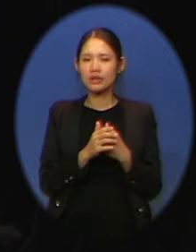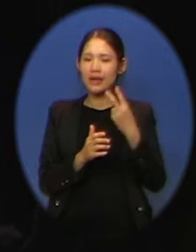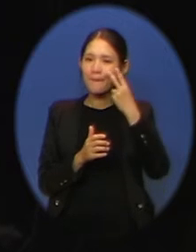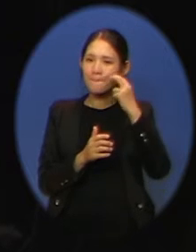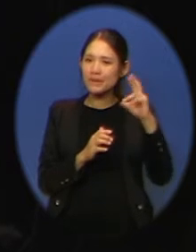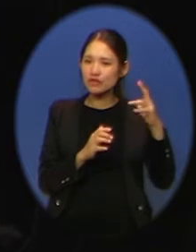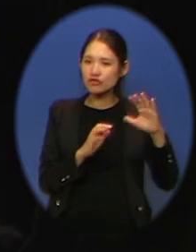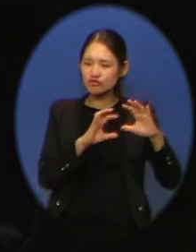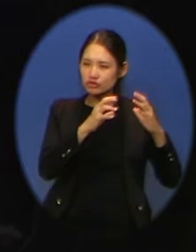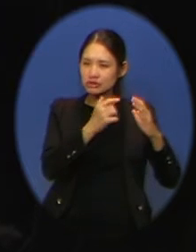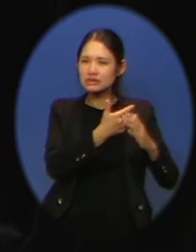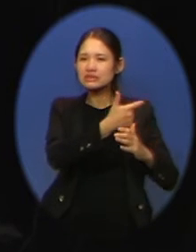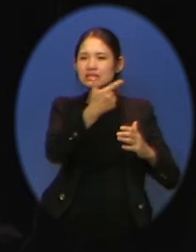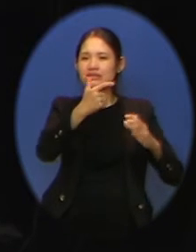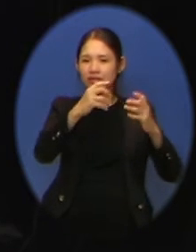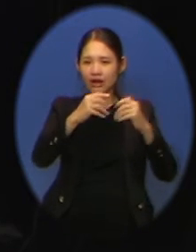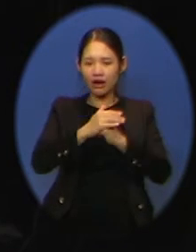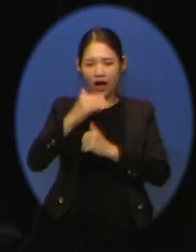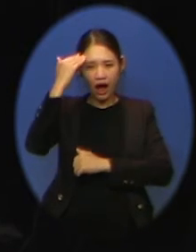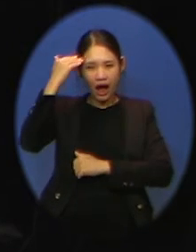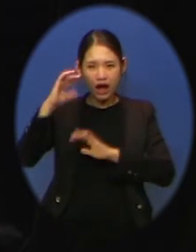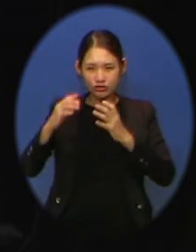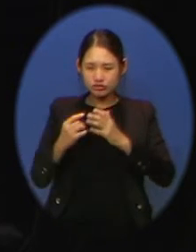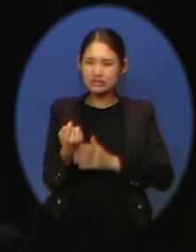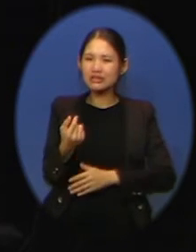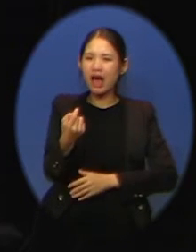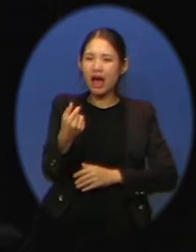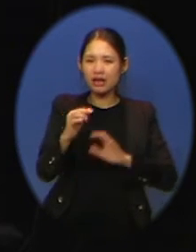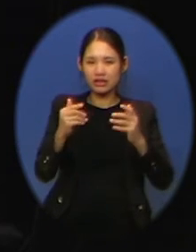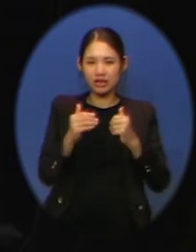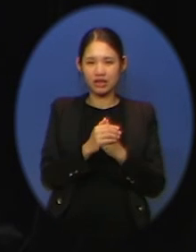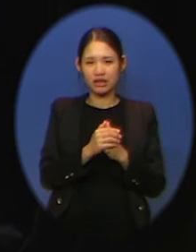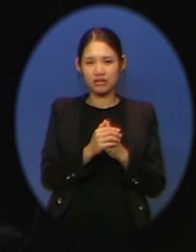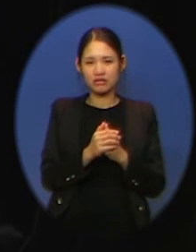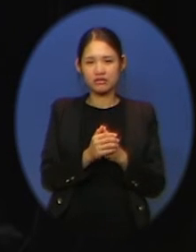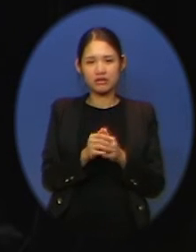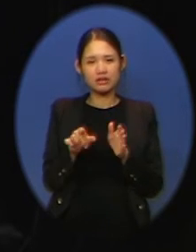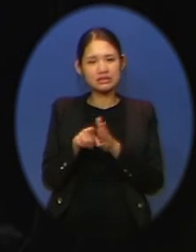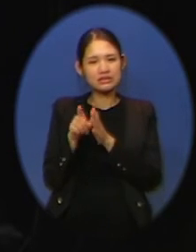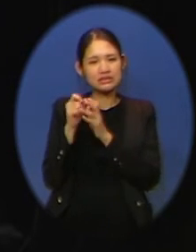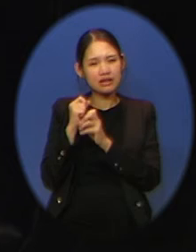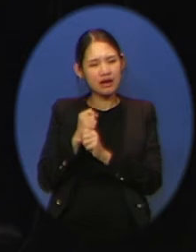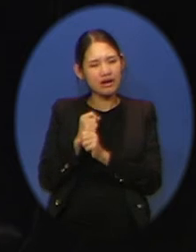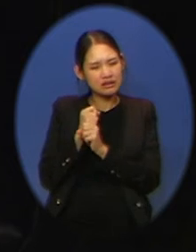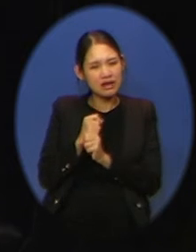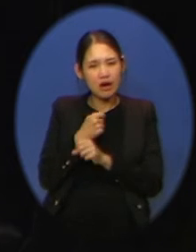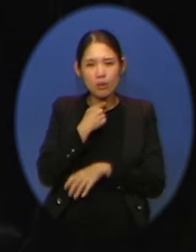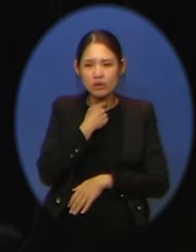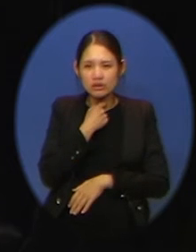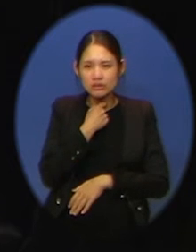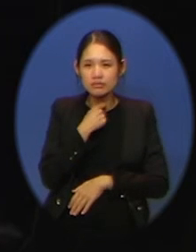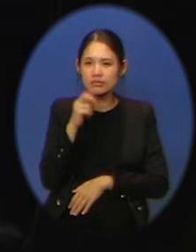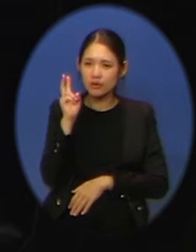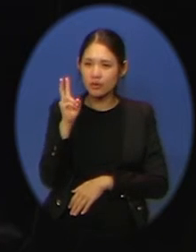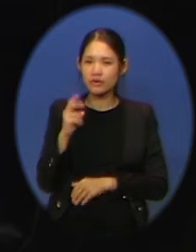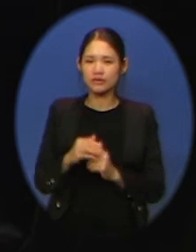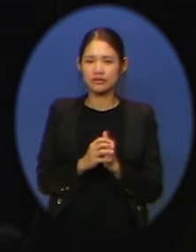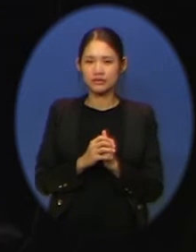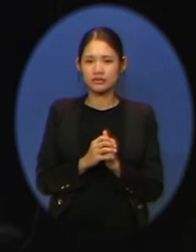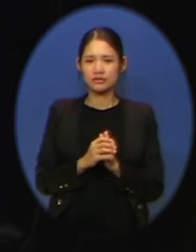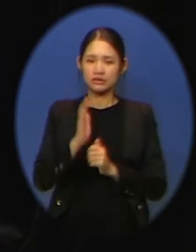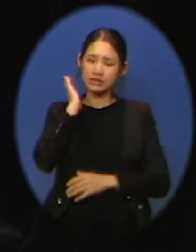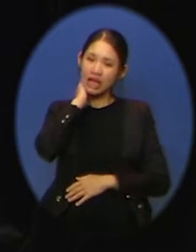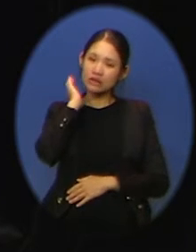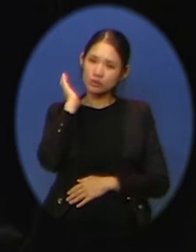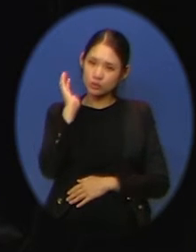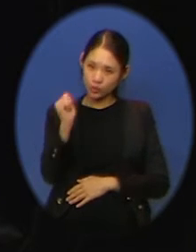한국은 이제 작은 나라 이제 커야 되니까 뭐라고 해야 되나 좀 그 의지를 좀 했던 하고 싶어 했을 것이고 또 대통령도 이제